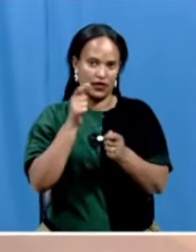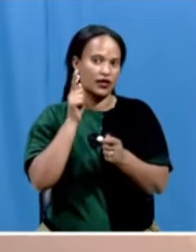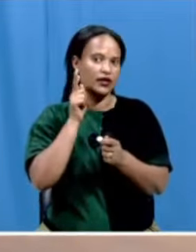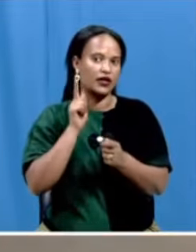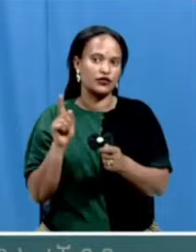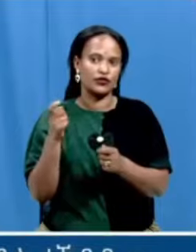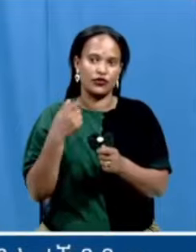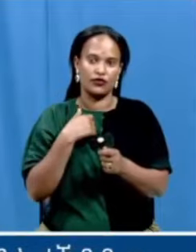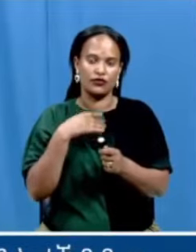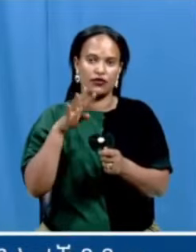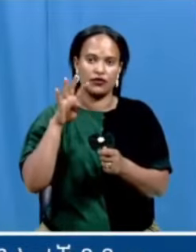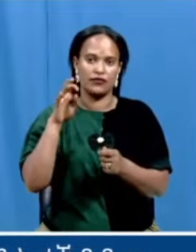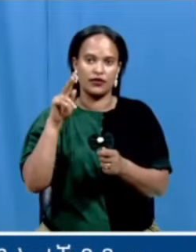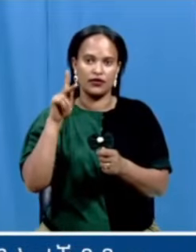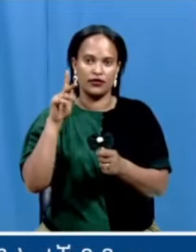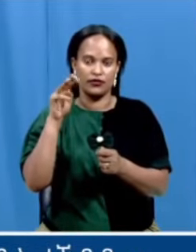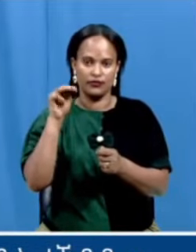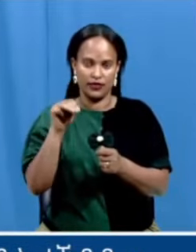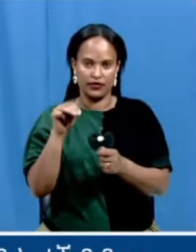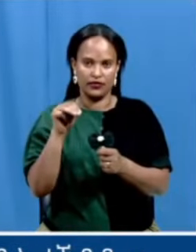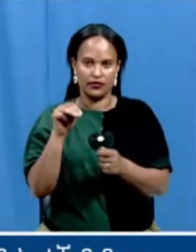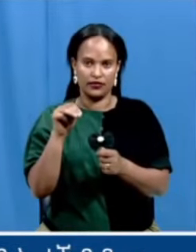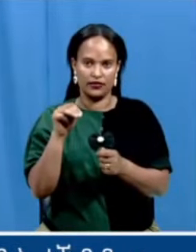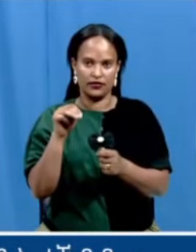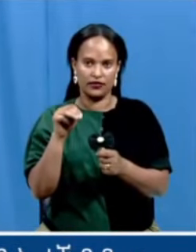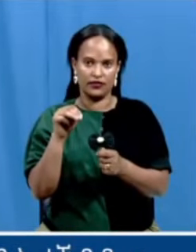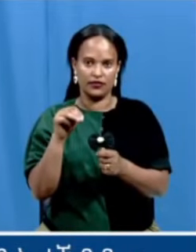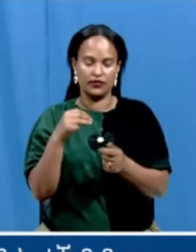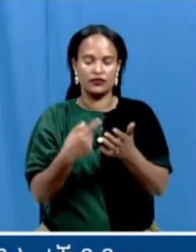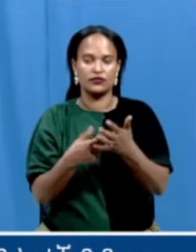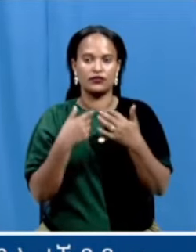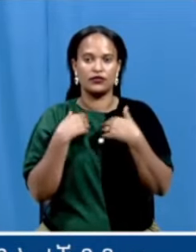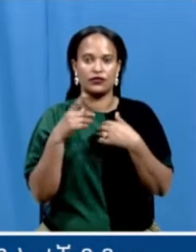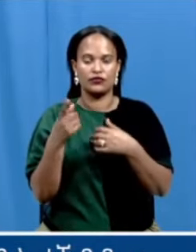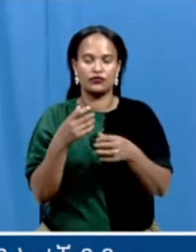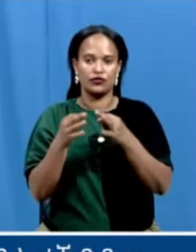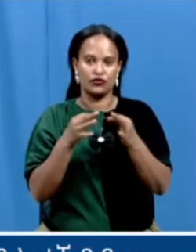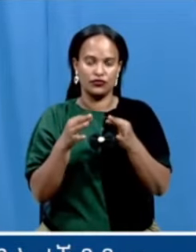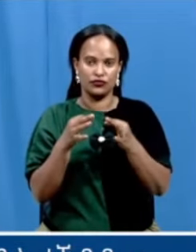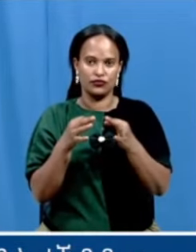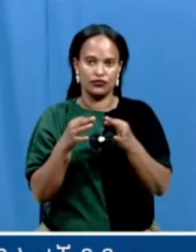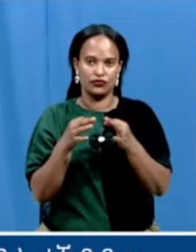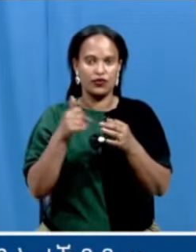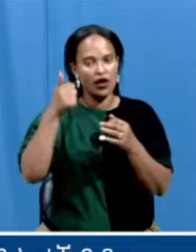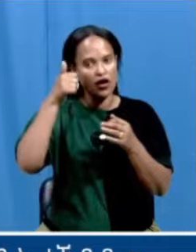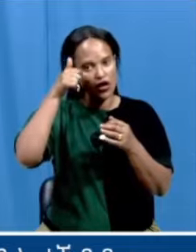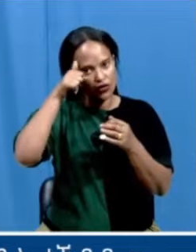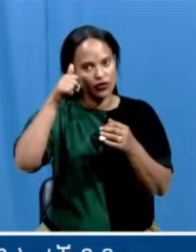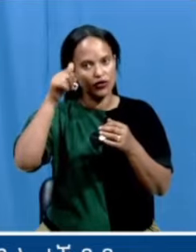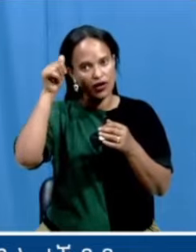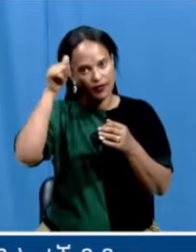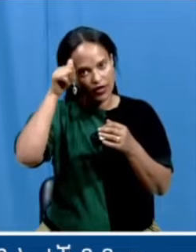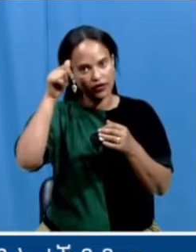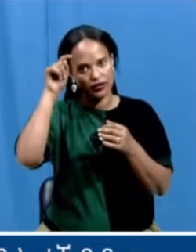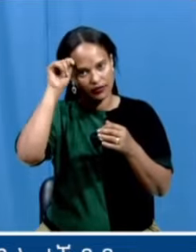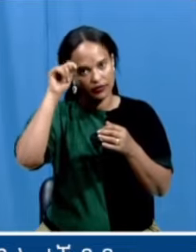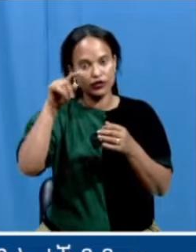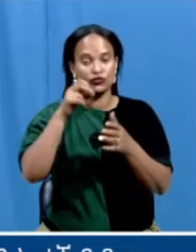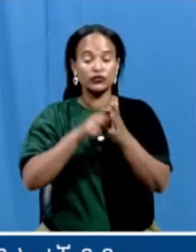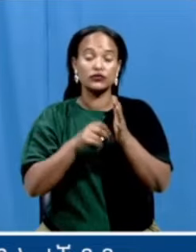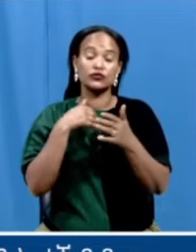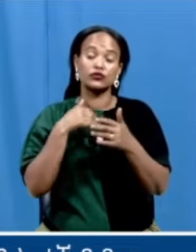ኮይኑ እዩ። 4 ኪሎ ሜትር ዝሸፈነ ውልቀ ክሮኖሜትር ዝነውሐን ፈላማይ ውድድር ምዃኑ ዝገለጹ ተቃደምቲ ኣሮን ታደሰን ኣማኒኤል ተክለ ሃይማኖትን በቲ